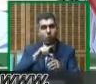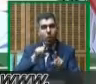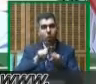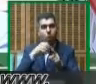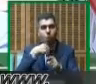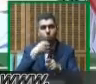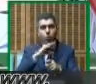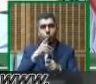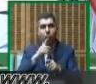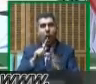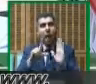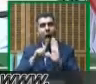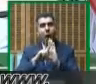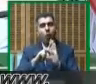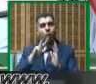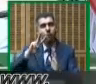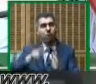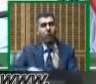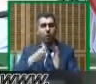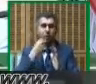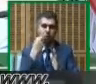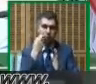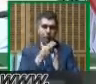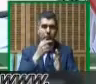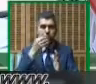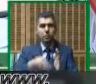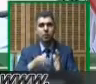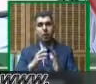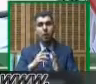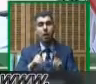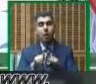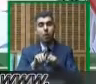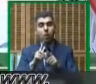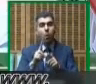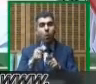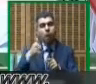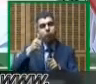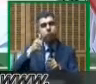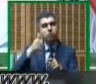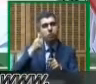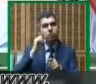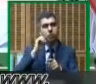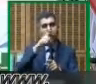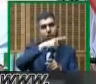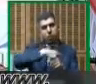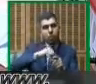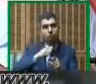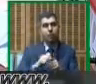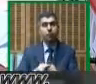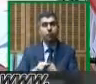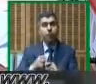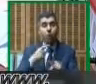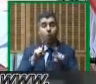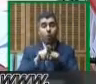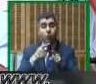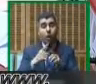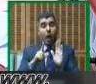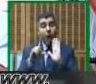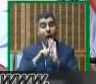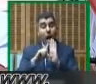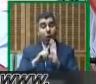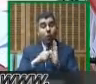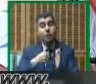بها، وهذا يؤسس لتقنين هذا المجال. ثانيا، المشروع المدونة الصحف